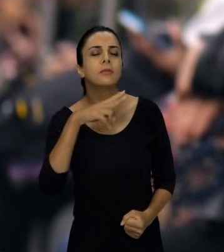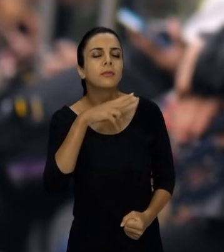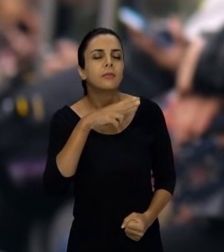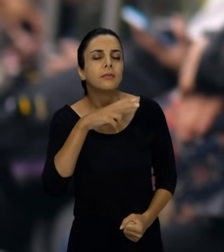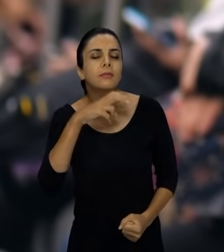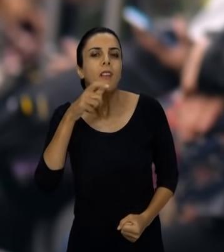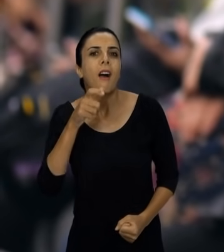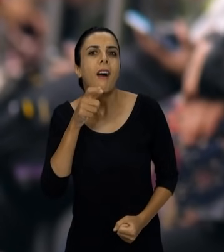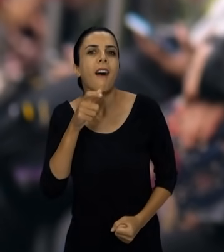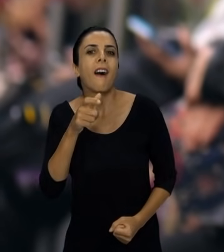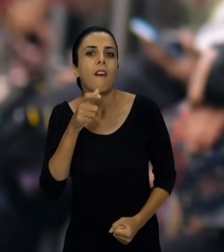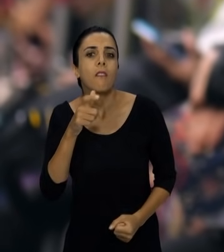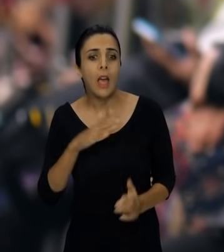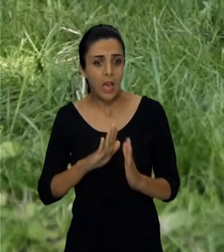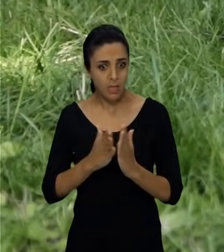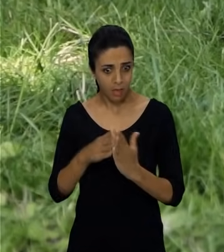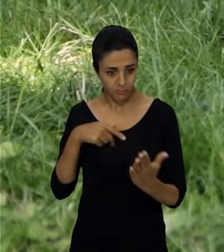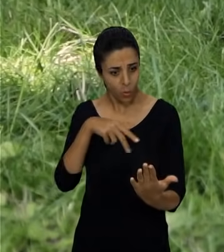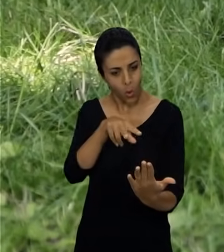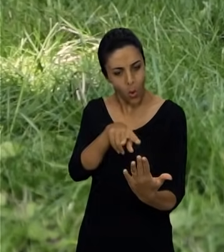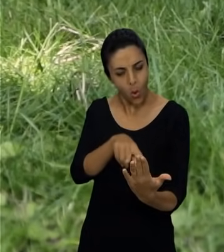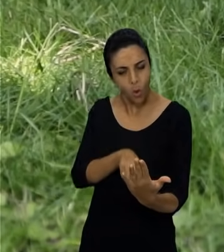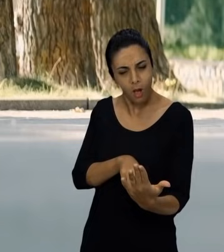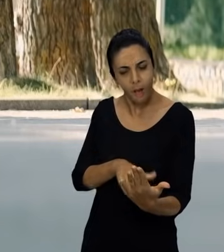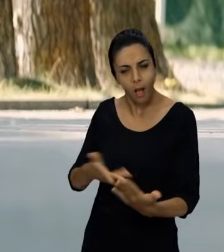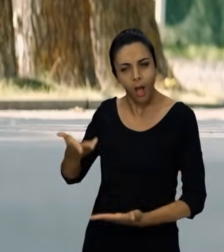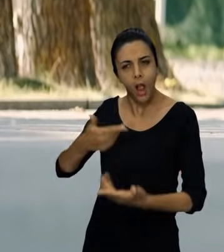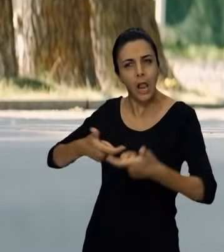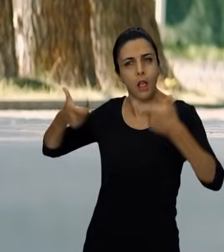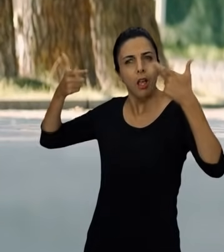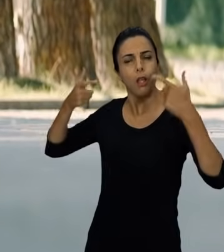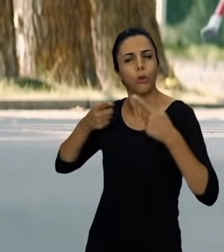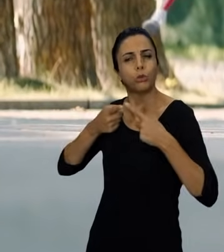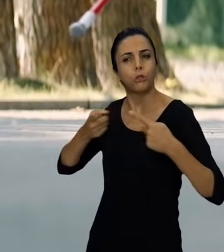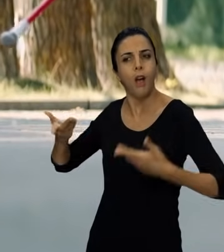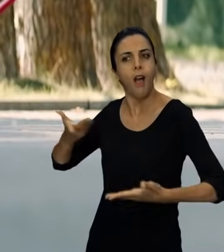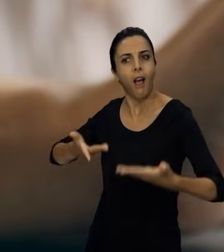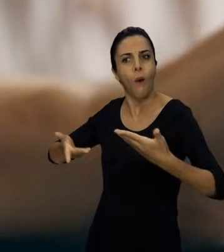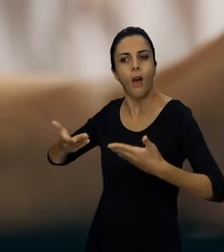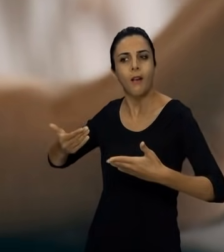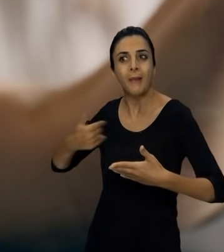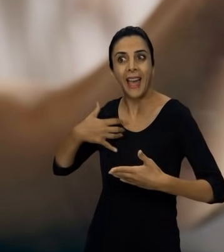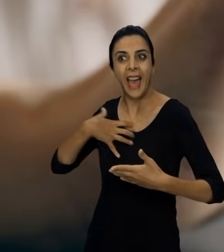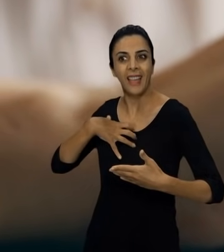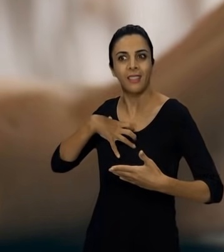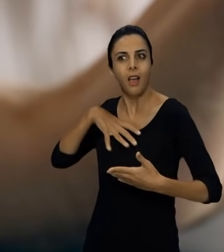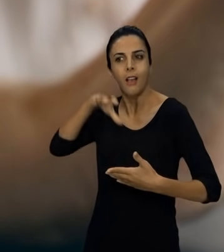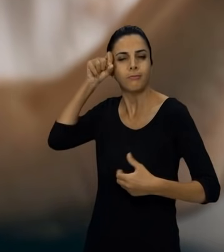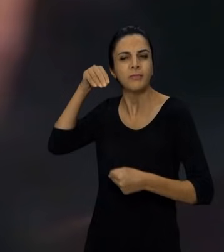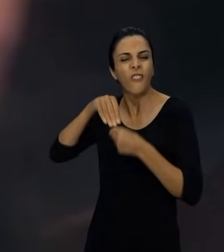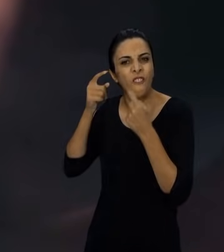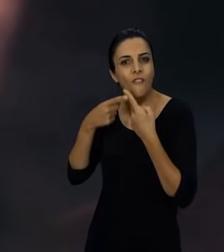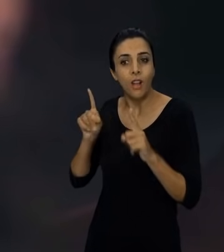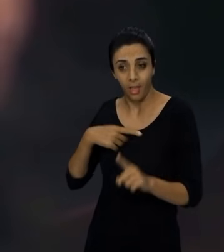mesela. Kitapta uzun uzun bahsedilen o meşhur şapka. Hepsi farklı benim dünyamda. Tabii bunları yaparken